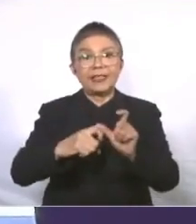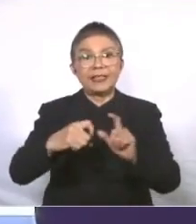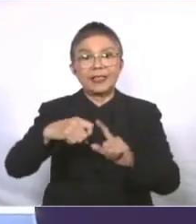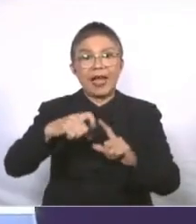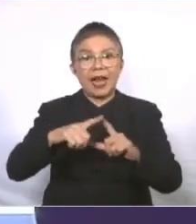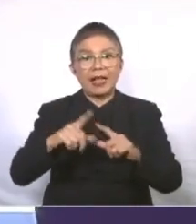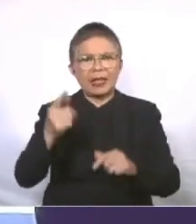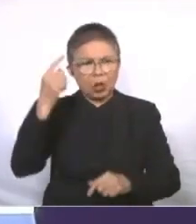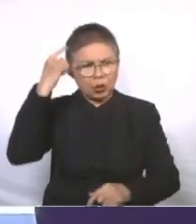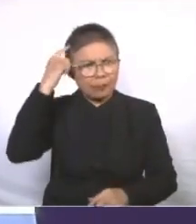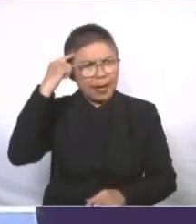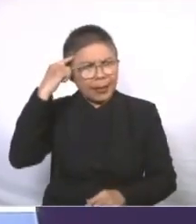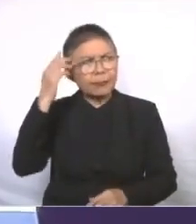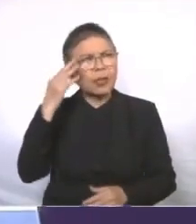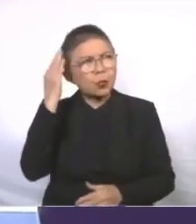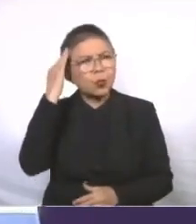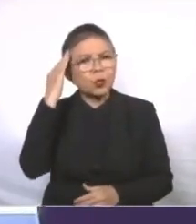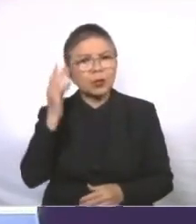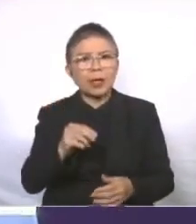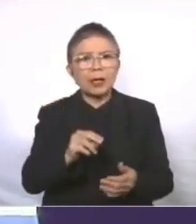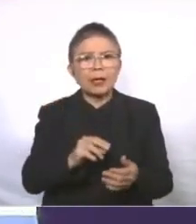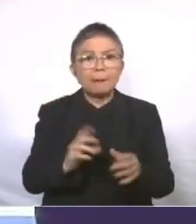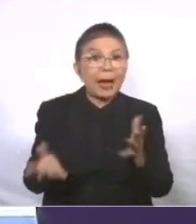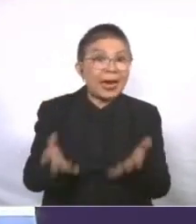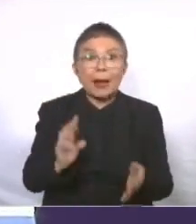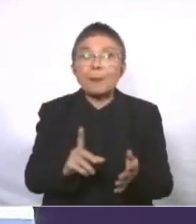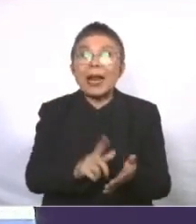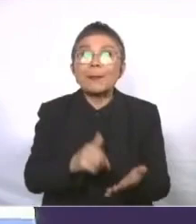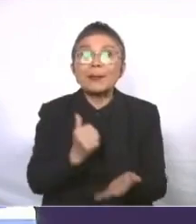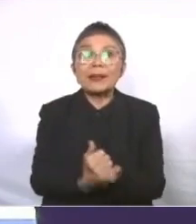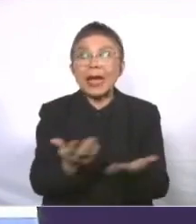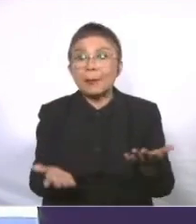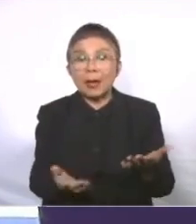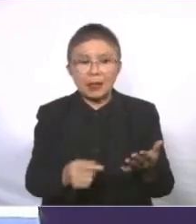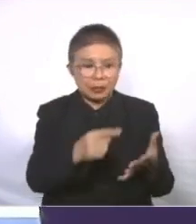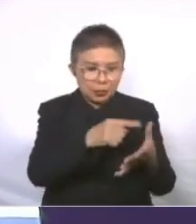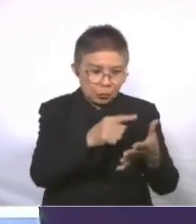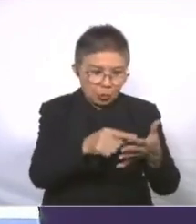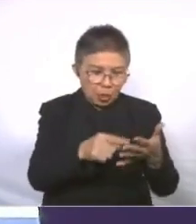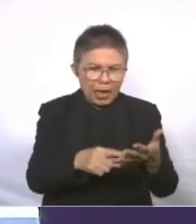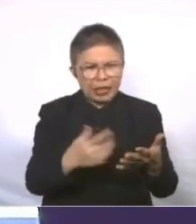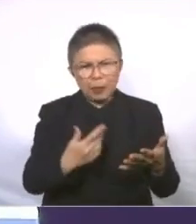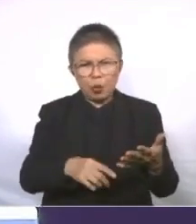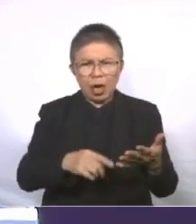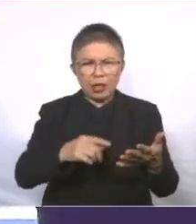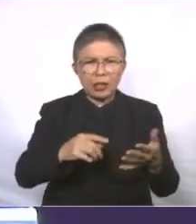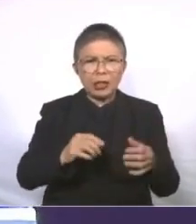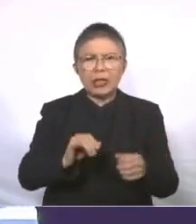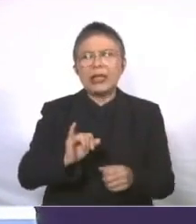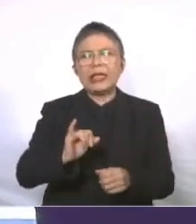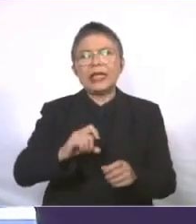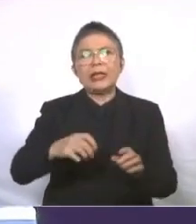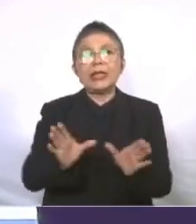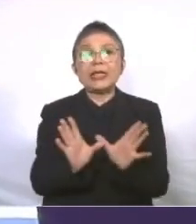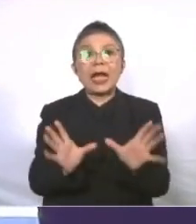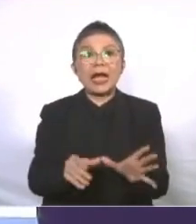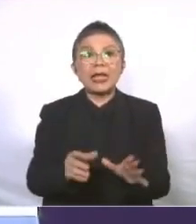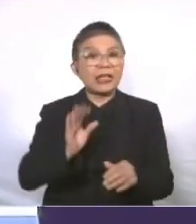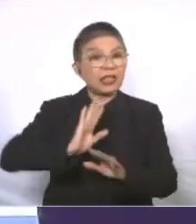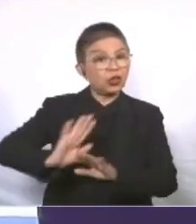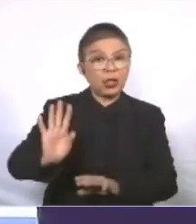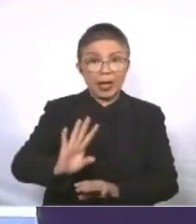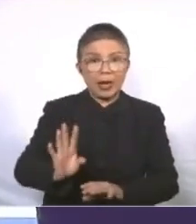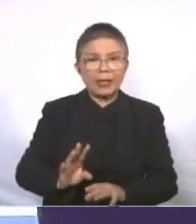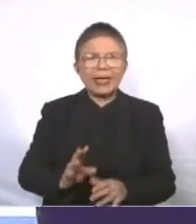pandai-pandai mengambil prioritas sekali lagi kita bukan setuju atau tidak setuju IKN yang paling penting adalah